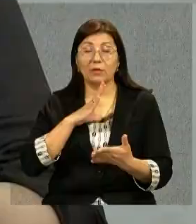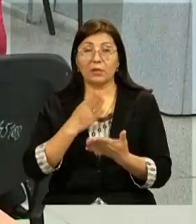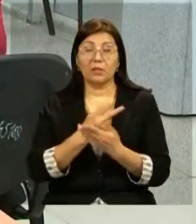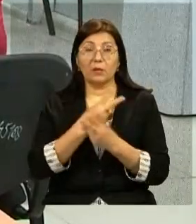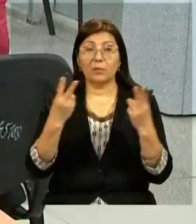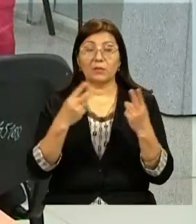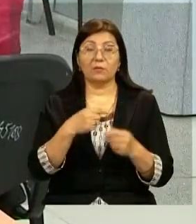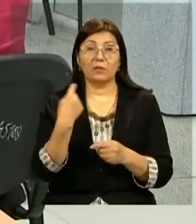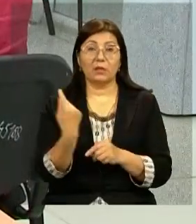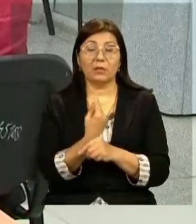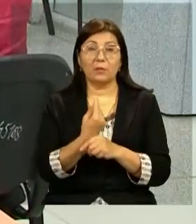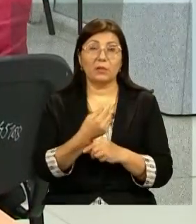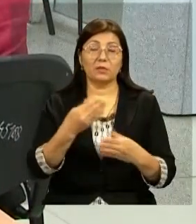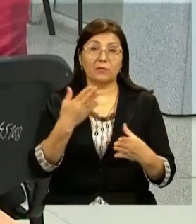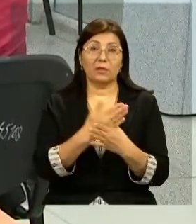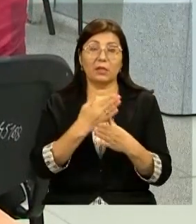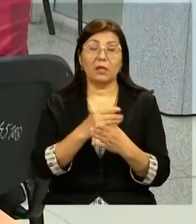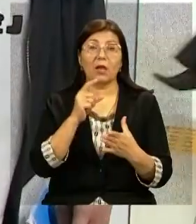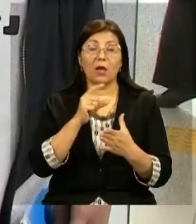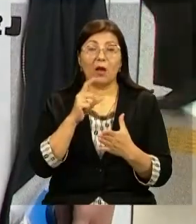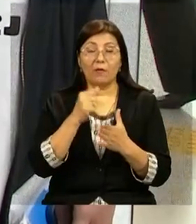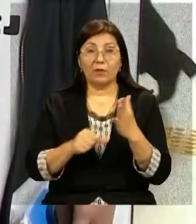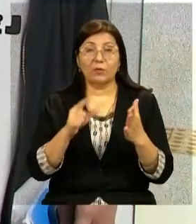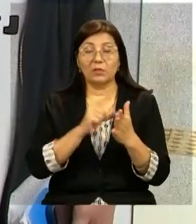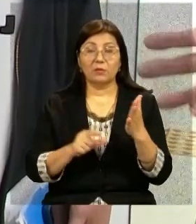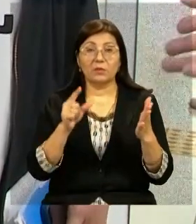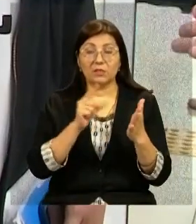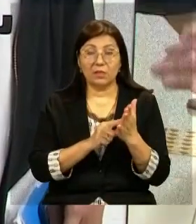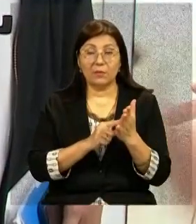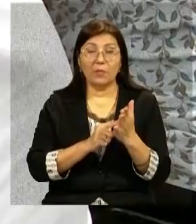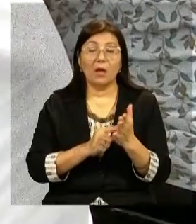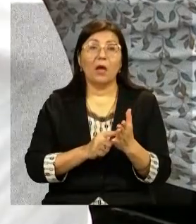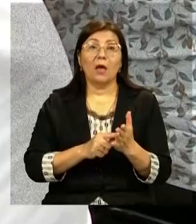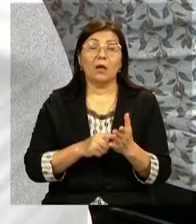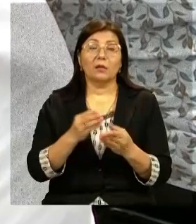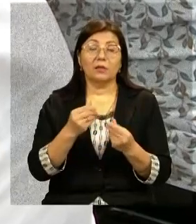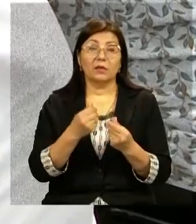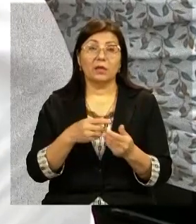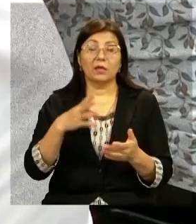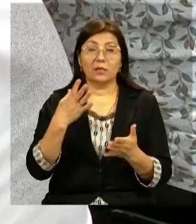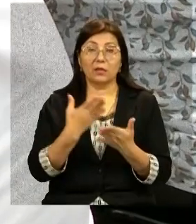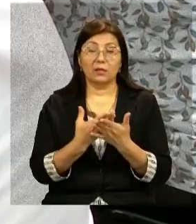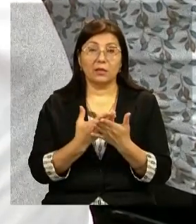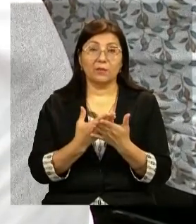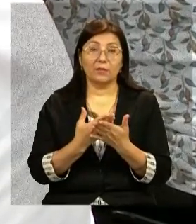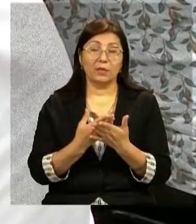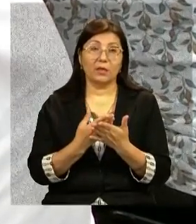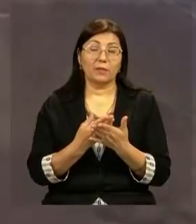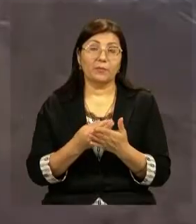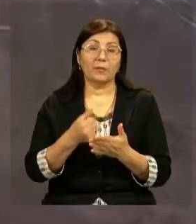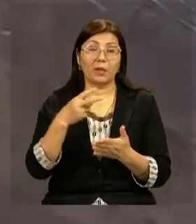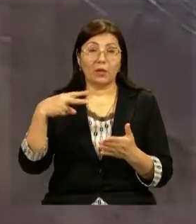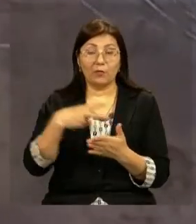Предусмотрены единовременные выплаты на 877 миллионов тенге 2700 семьям. Компенсация за падеж скота на 216 миллионов тенге уже